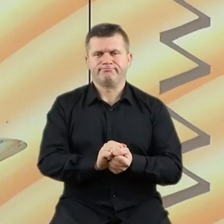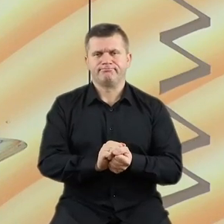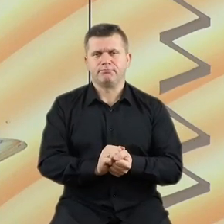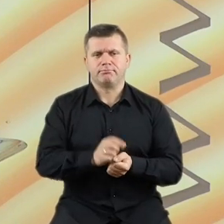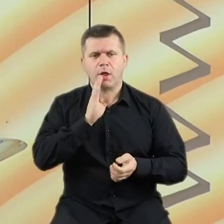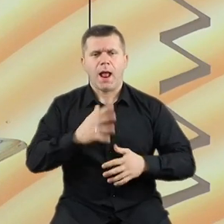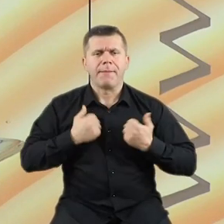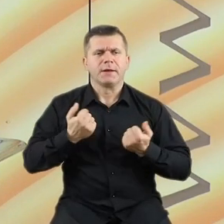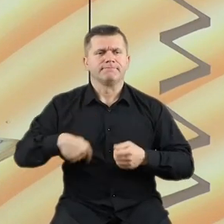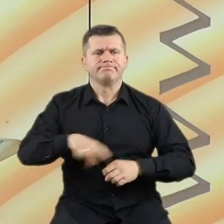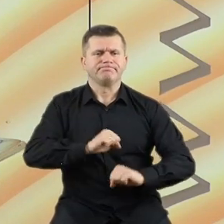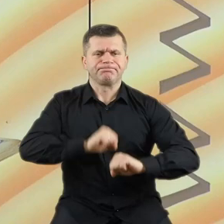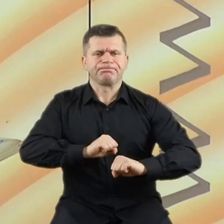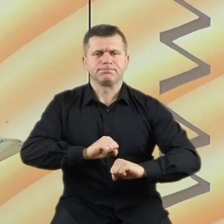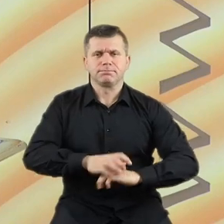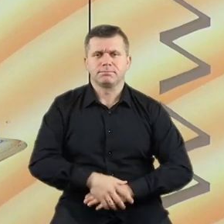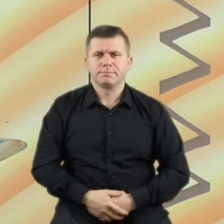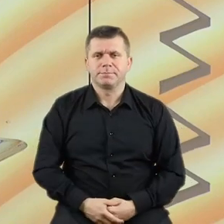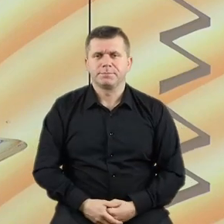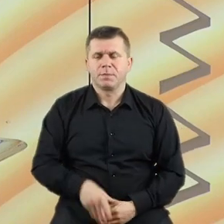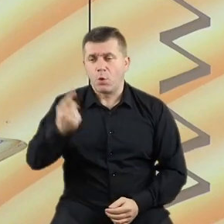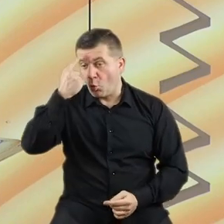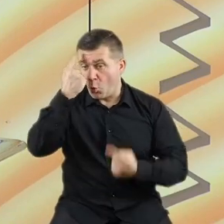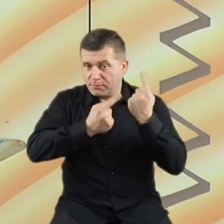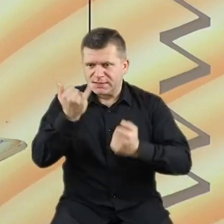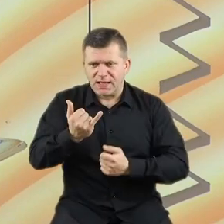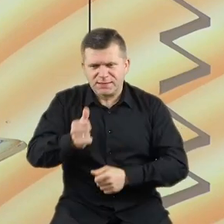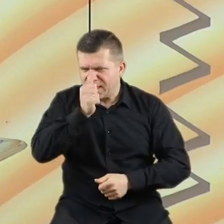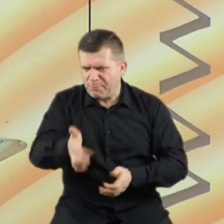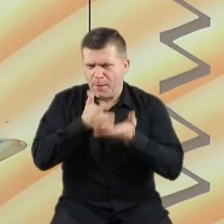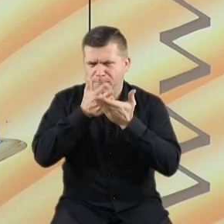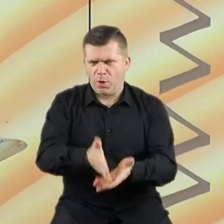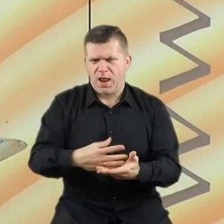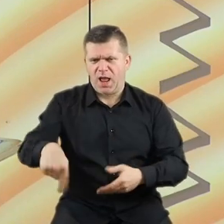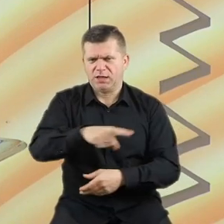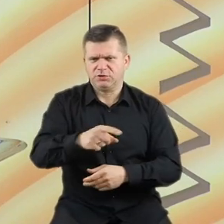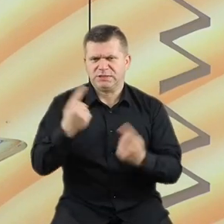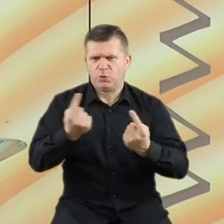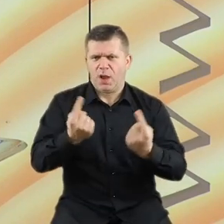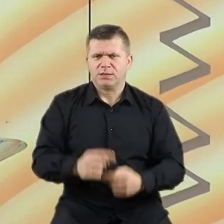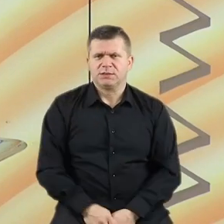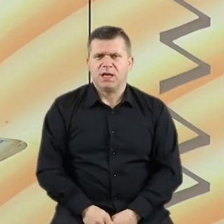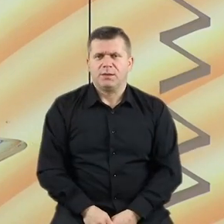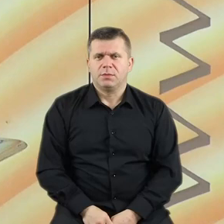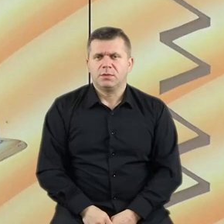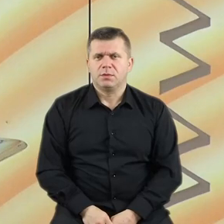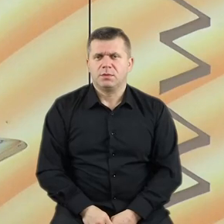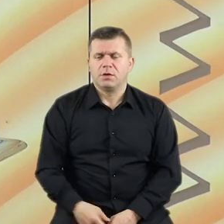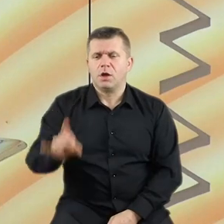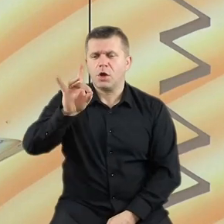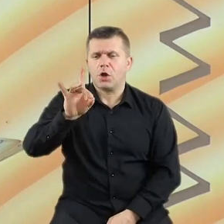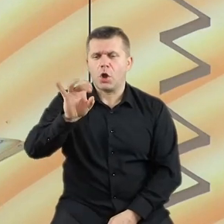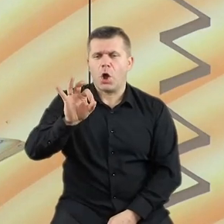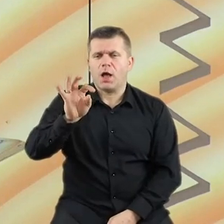żeby... Bo wydaje mi się, że umysł dziecka nie umie sobie poradzić z takimi rzeczami. W związku z tym u pana